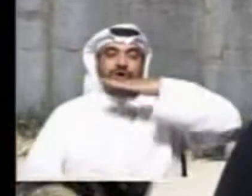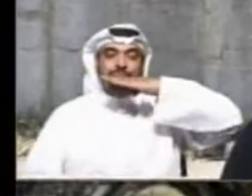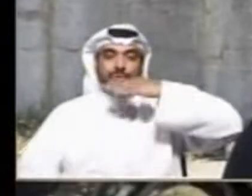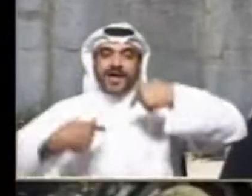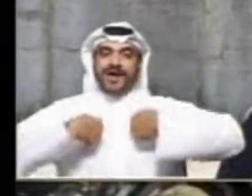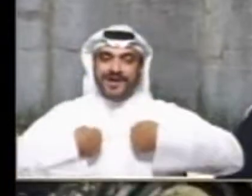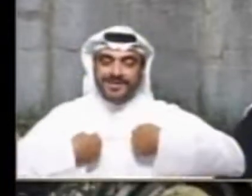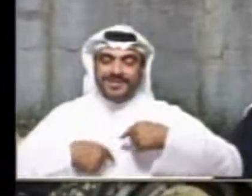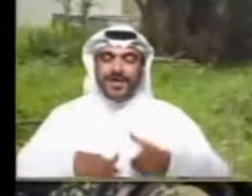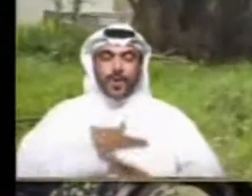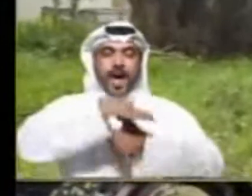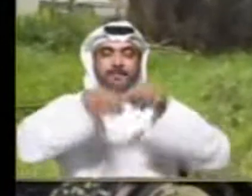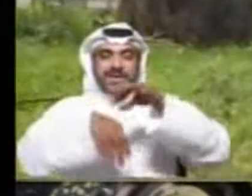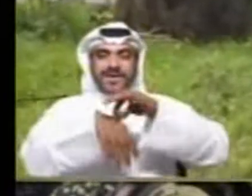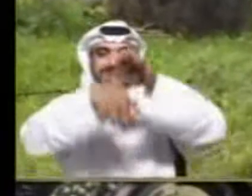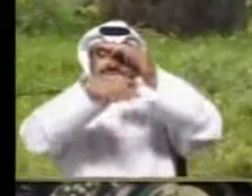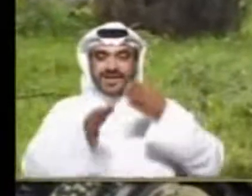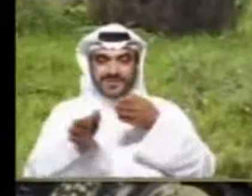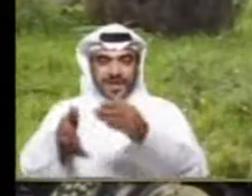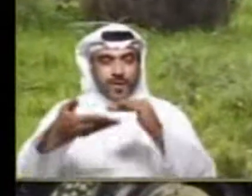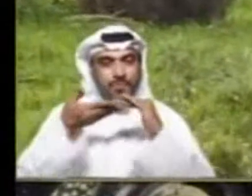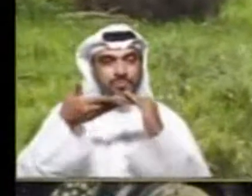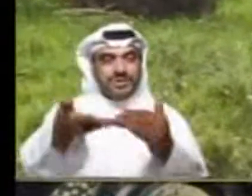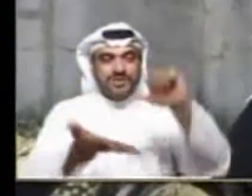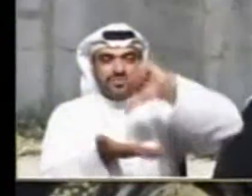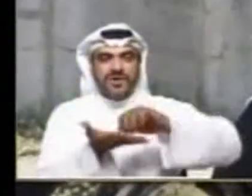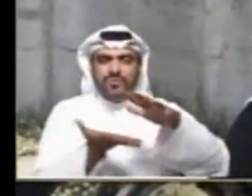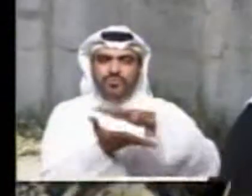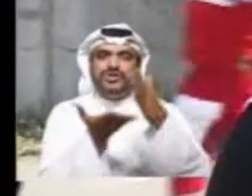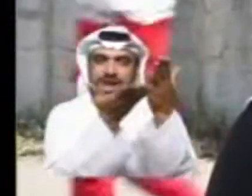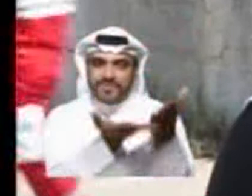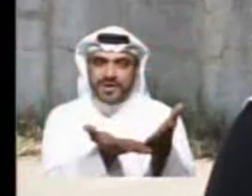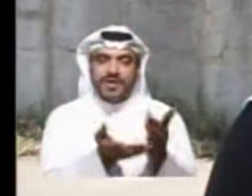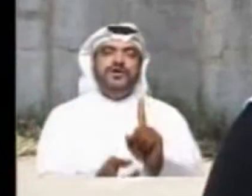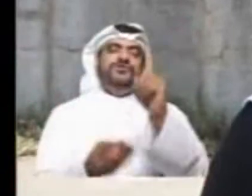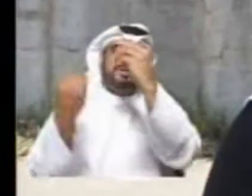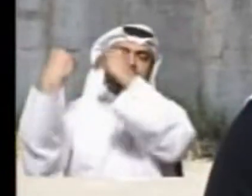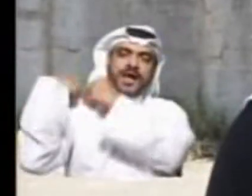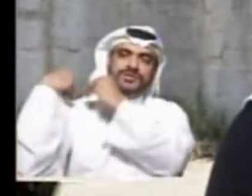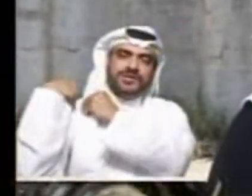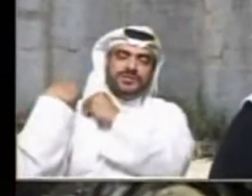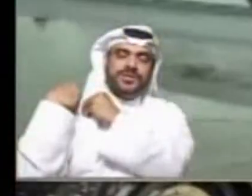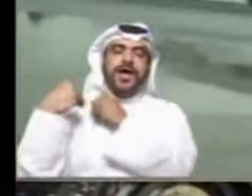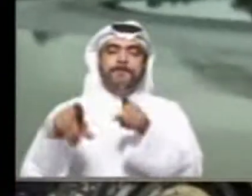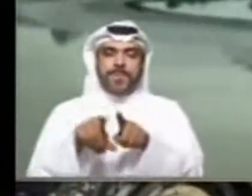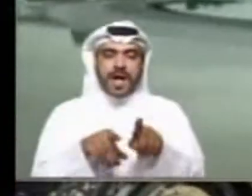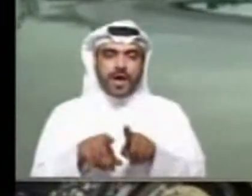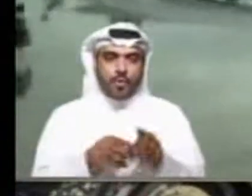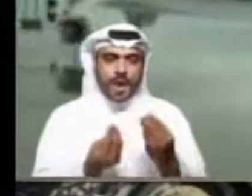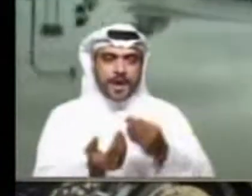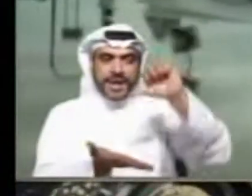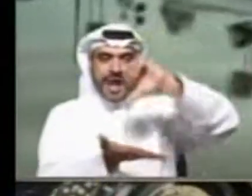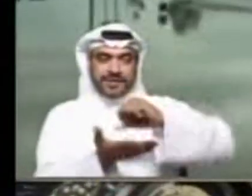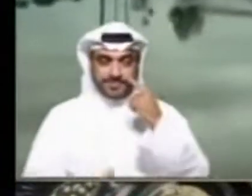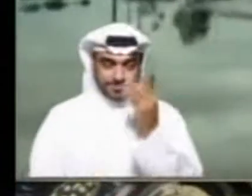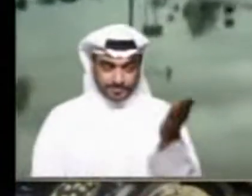مساعدة أخواننا في إيران لإغاثتهم في محنتهم الحالية، وإن شاء الله نكون ما قصرنا يعني مع أخواننا الإيرانيين.